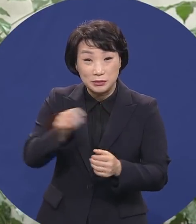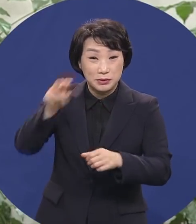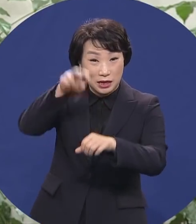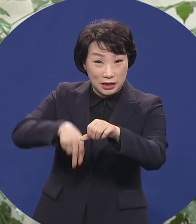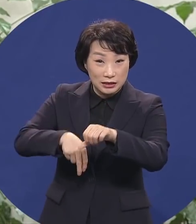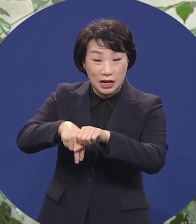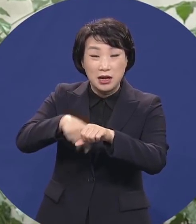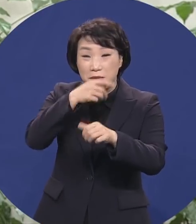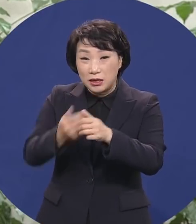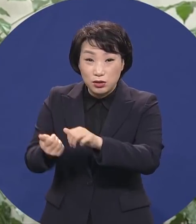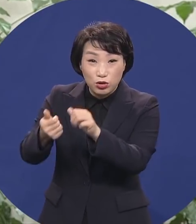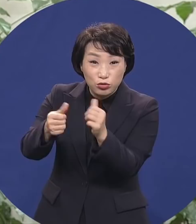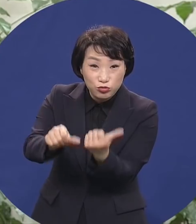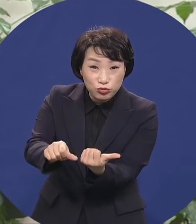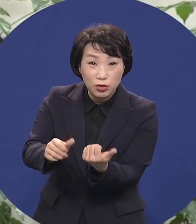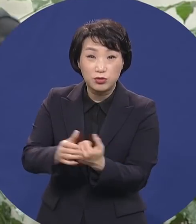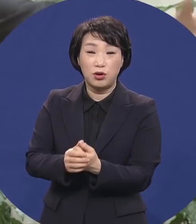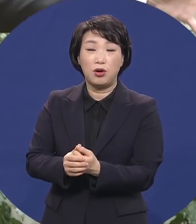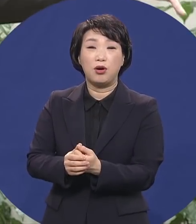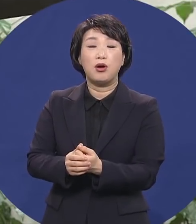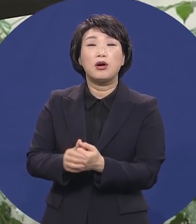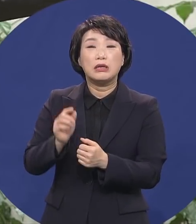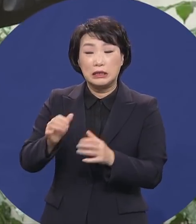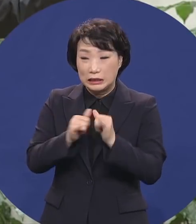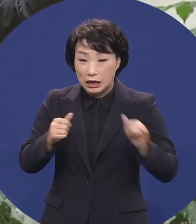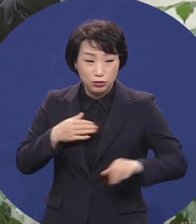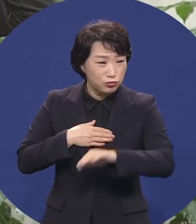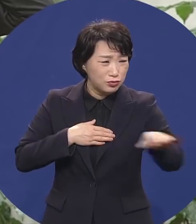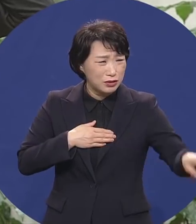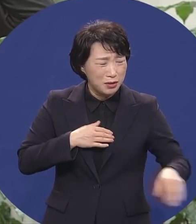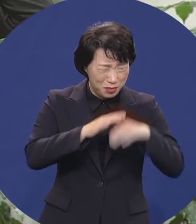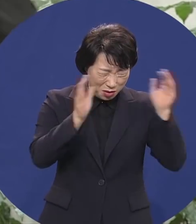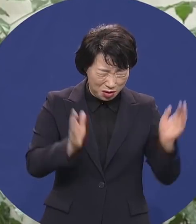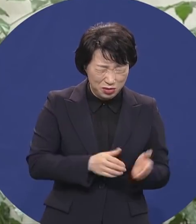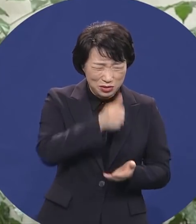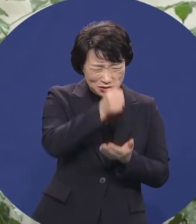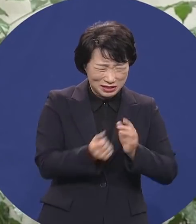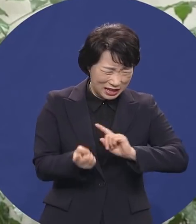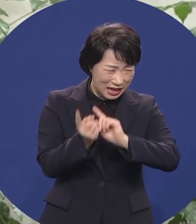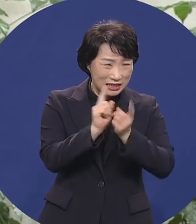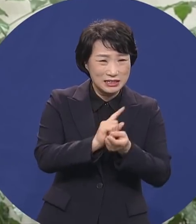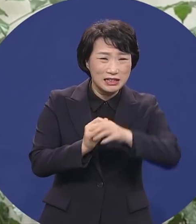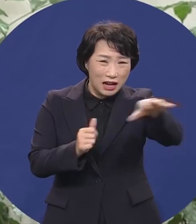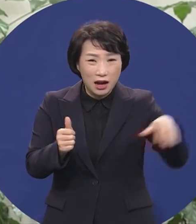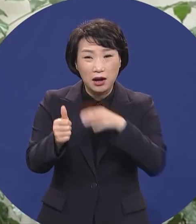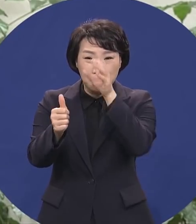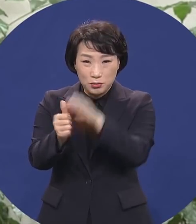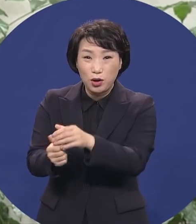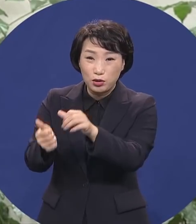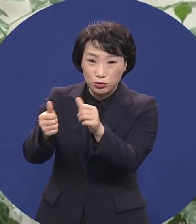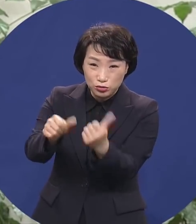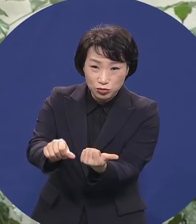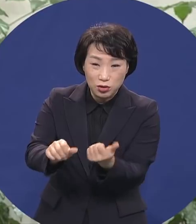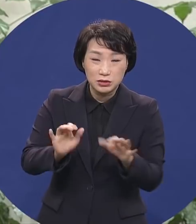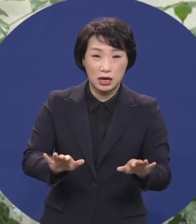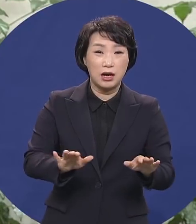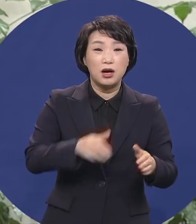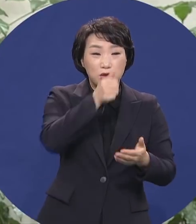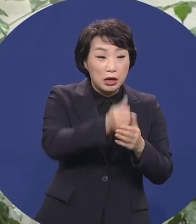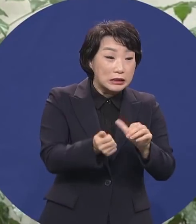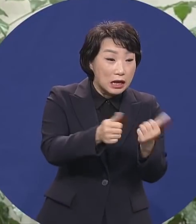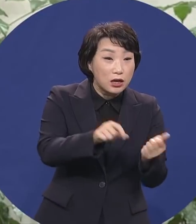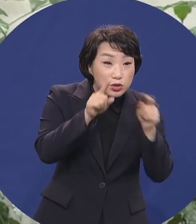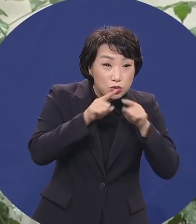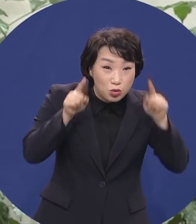십자가에 달려 피 흘려 죽으셔서 인류의 죄를 다 짊어지고 죽으시고 죄와 사망과